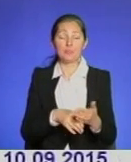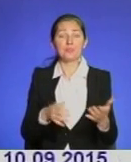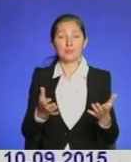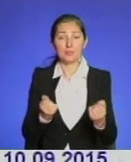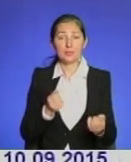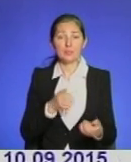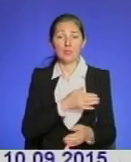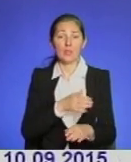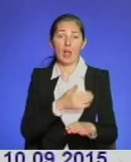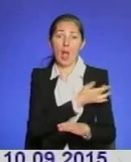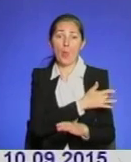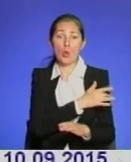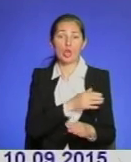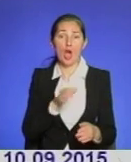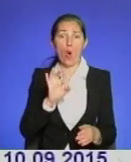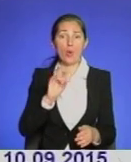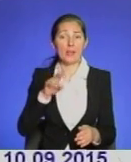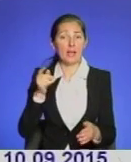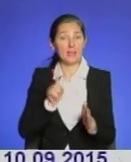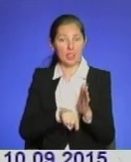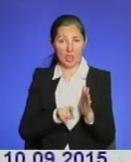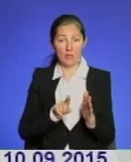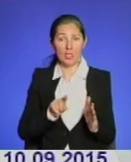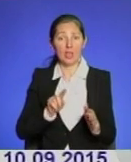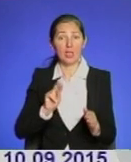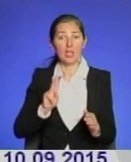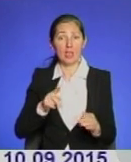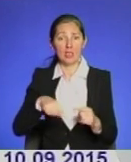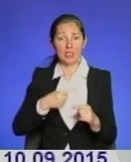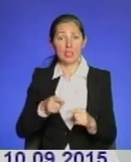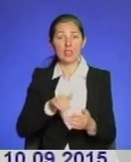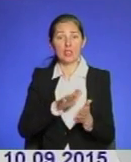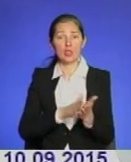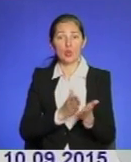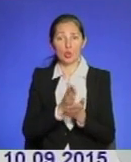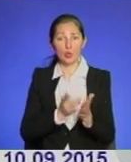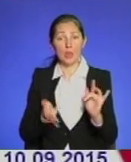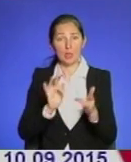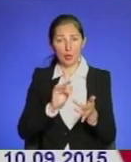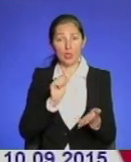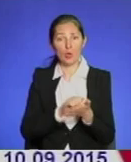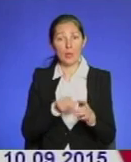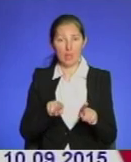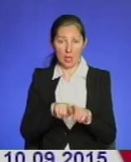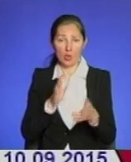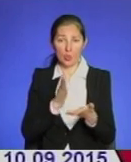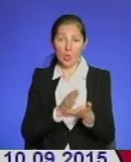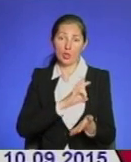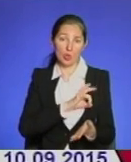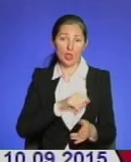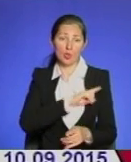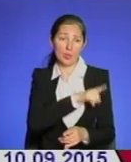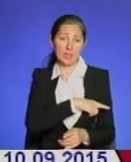Отримувати послуги онлайн дешевше, ніж через реєстраційну службу. Електронні документи також мають юридичну силу, каже